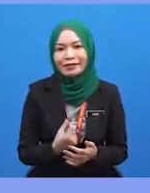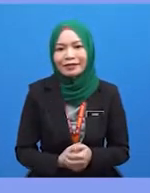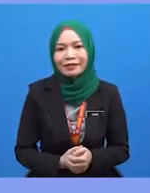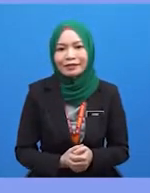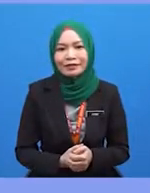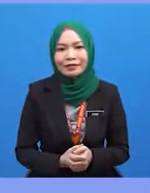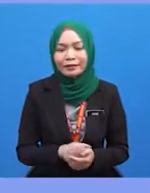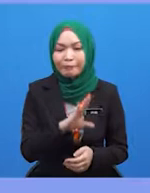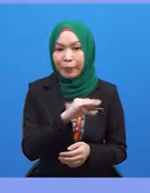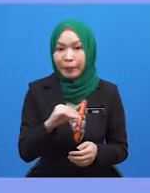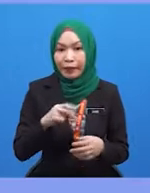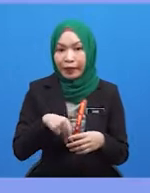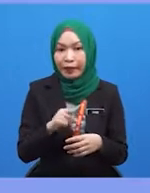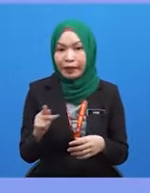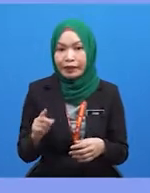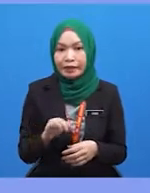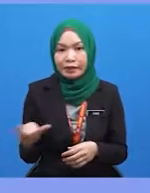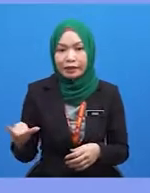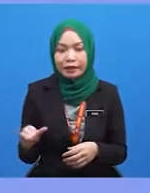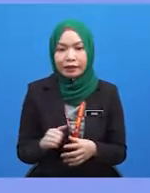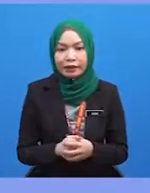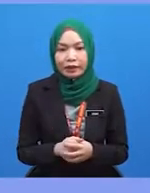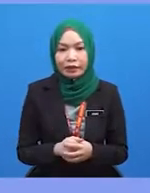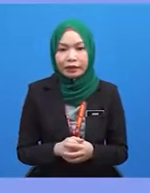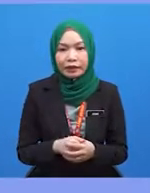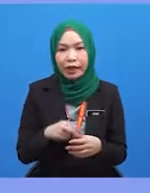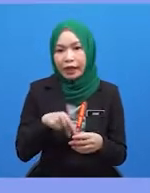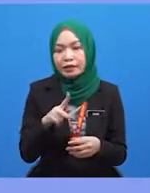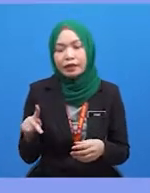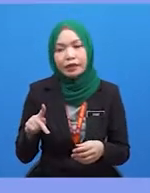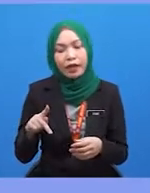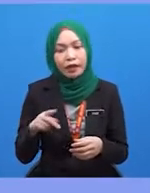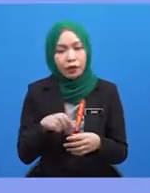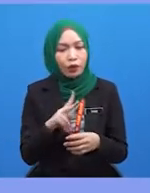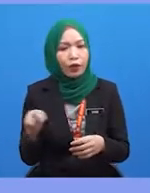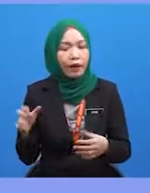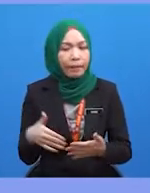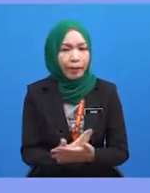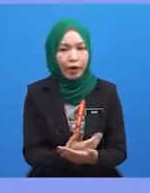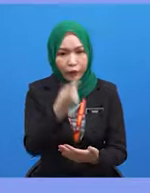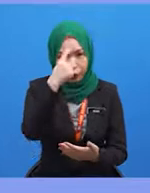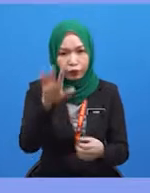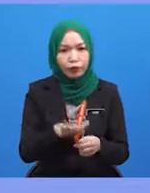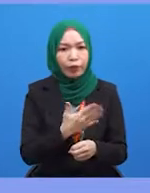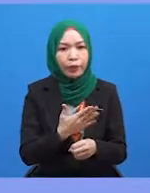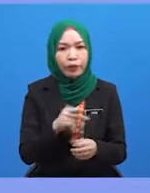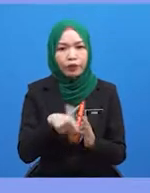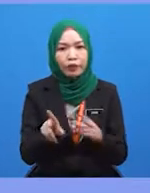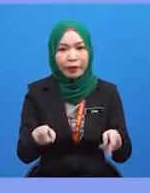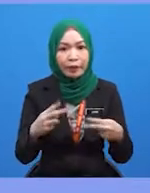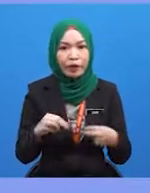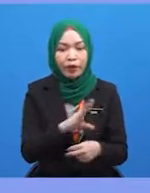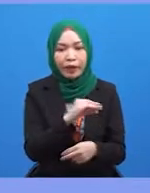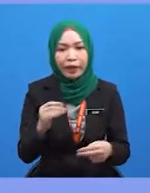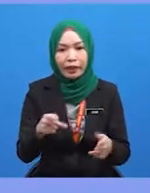Hasil penemuan ini digunakan untuk menghasilkan produk baharu bagi memenuhi keperluan dan